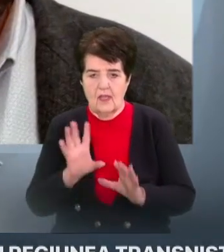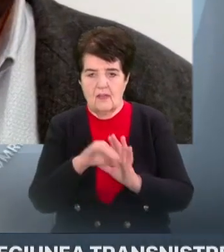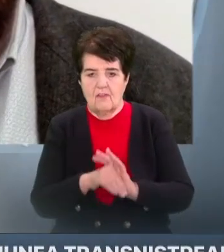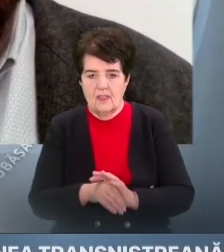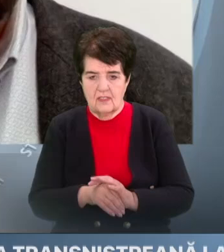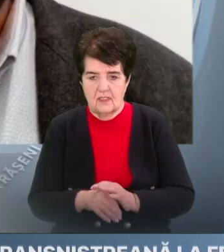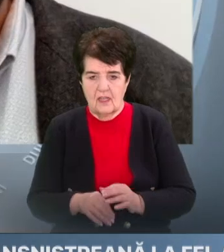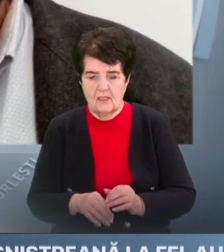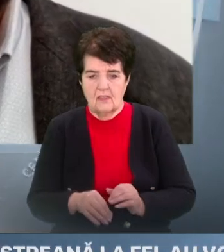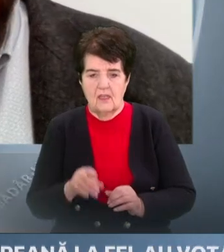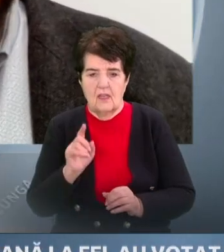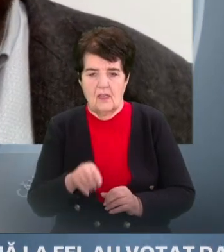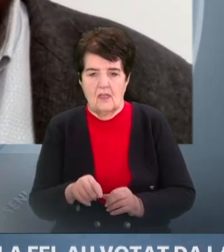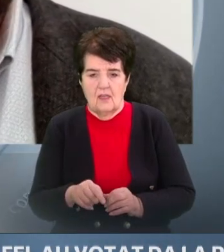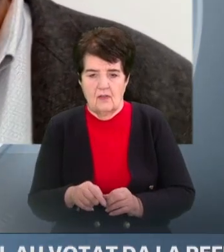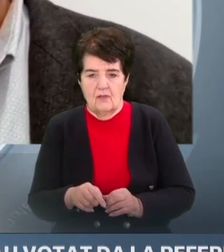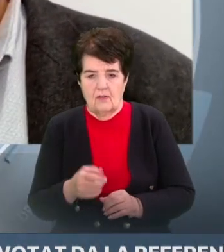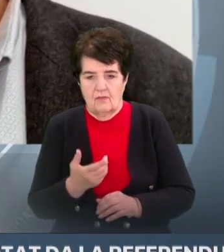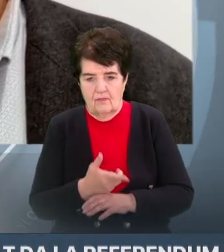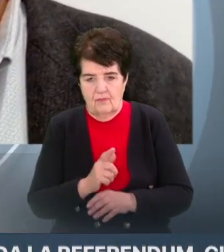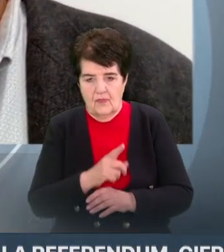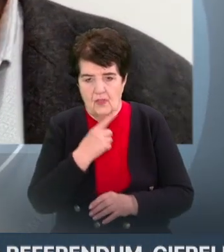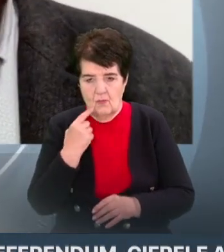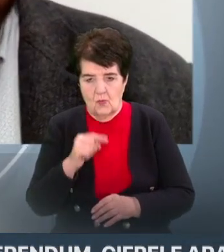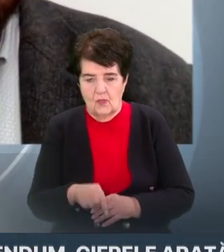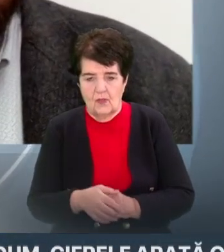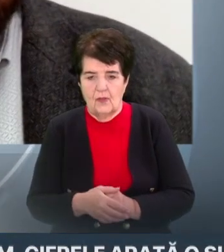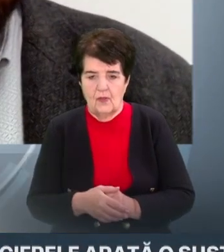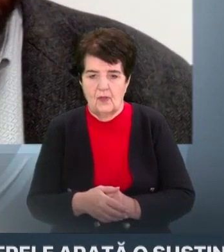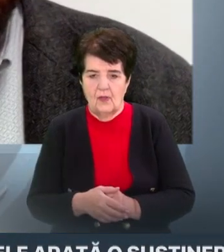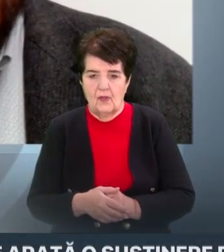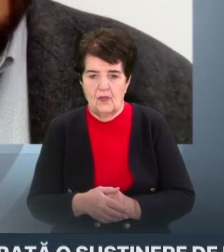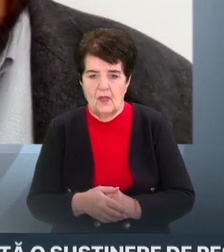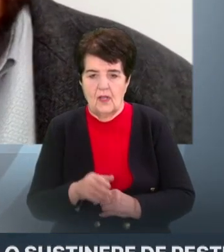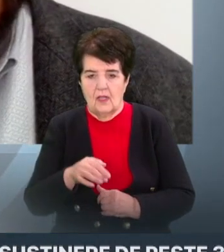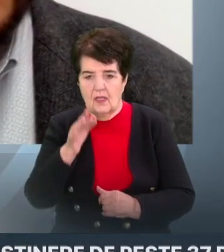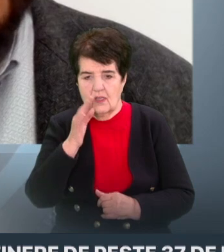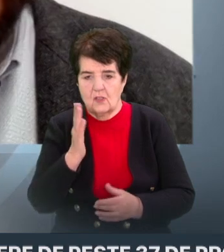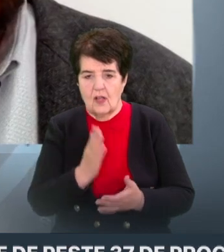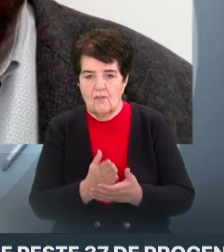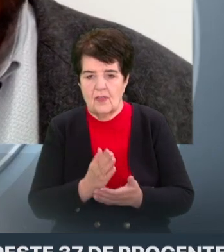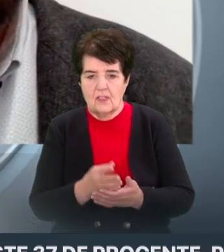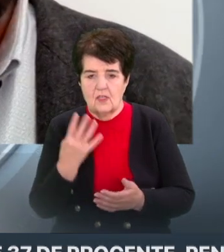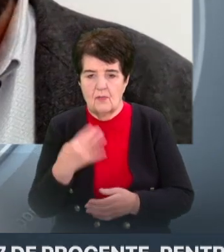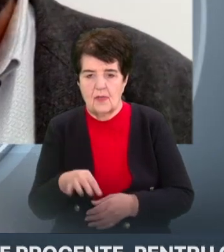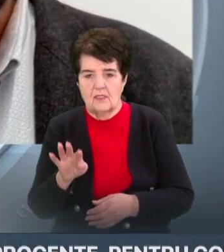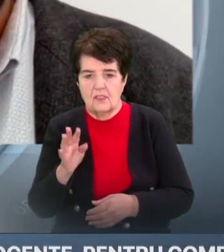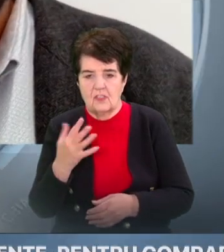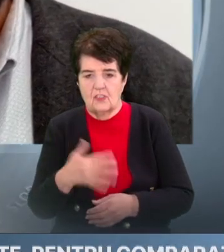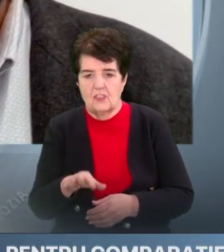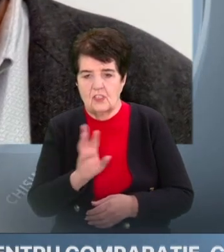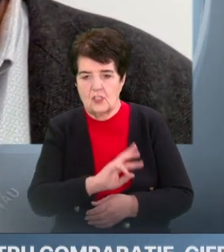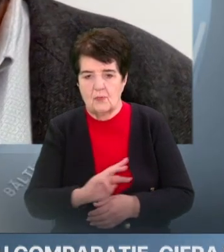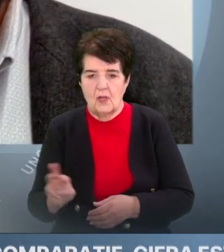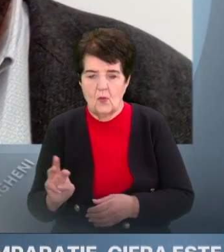Autonomă Monahală Athos, un loc drag de pelerinaj pentru liderii proruși de la Chișinău. Avem în jur de 40-50 de milioane de